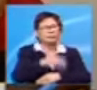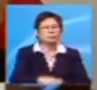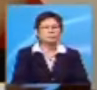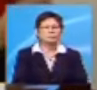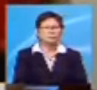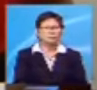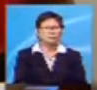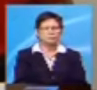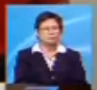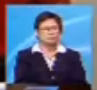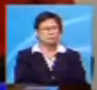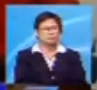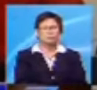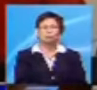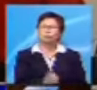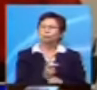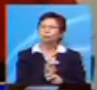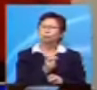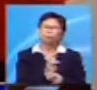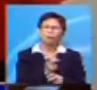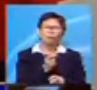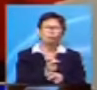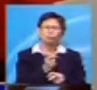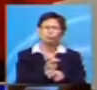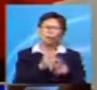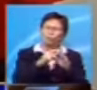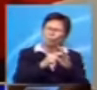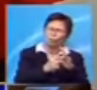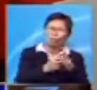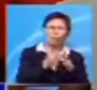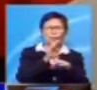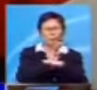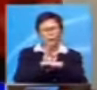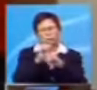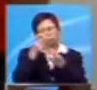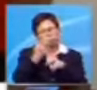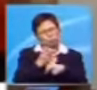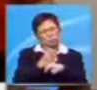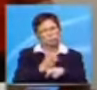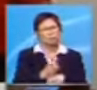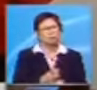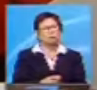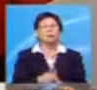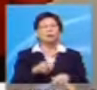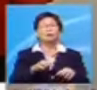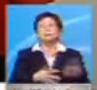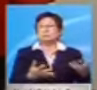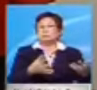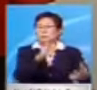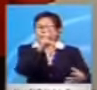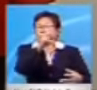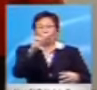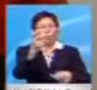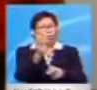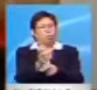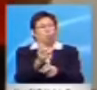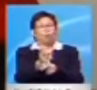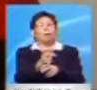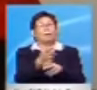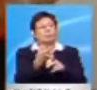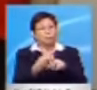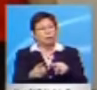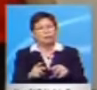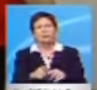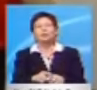makanan bukan mudah memulakan sesuatu perniagaan apatah lagi di kot Metropolitan sepera LP